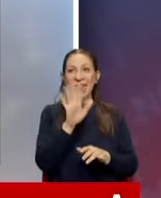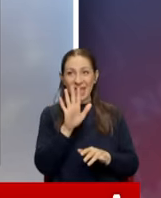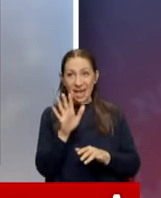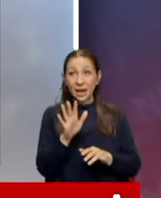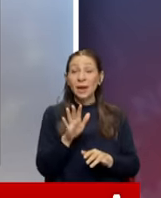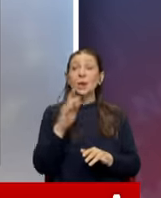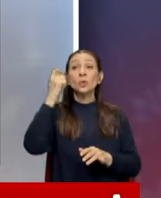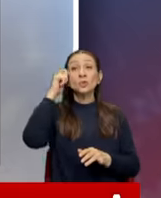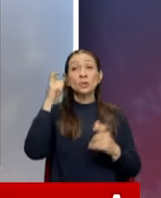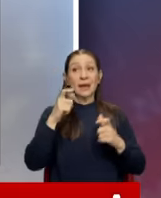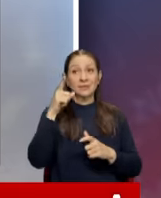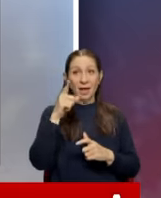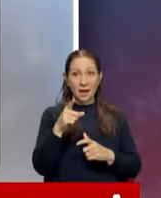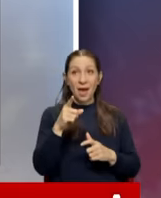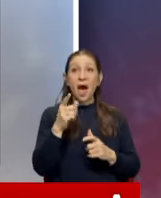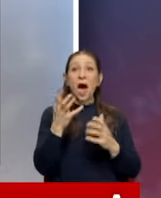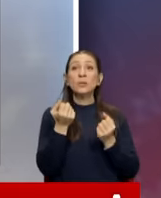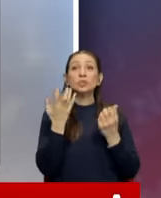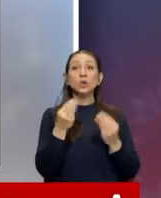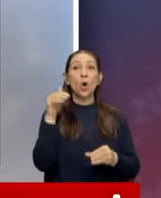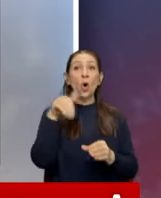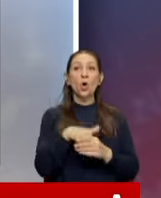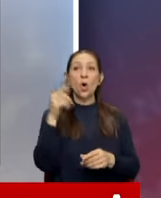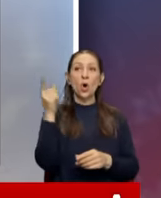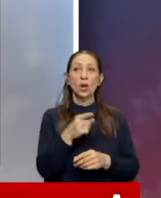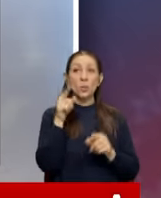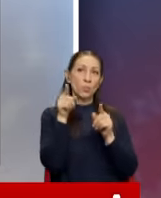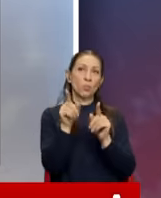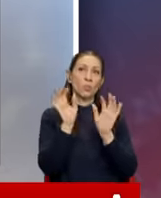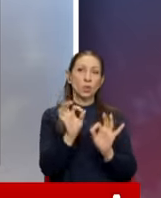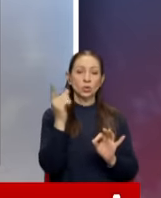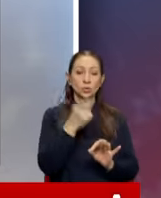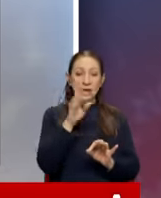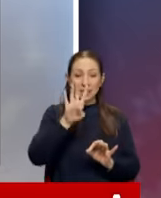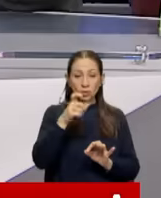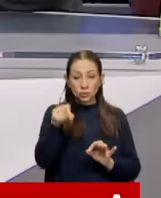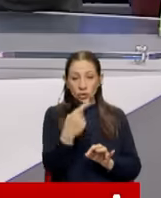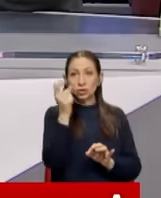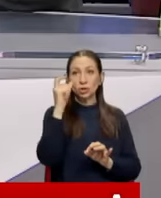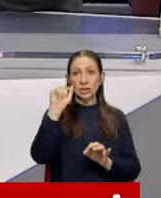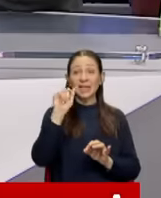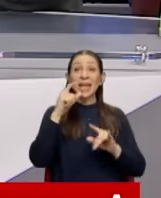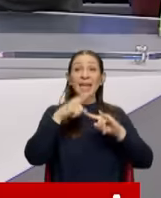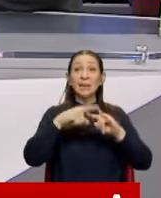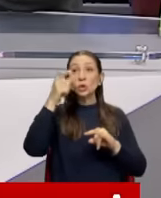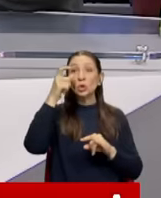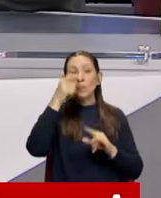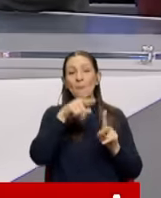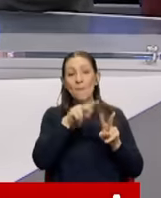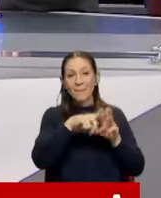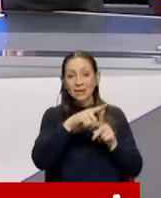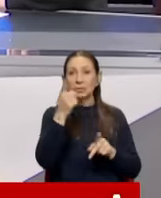Eee Üsküdar'da almış olduğu oy oranı bu % 49,90 Hilmi Türkmen